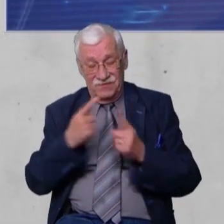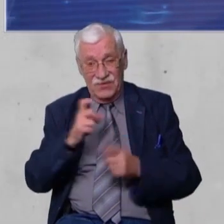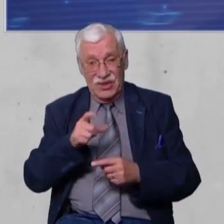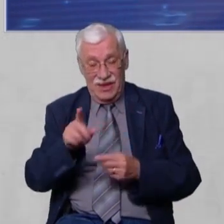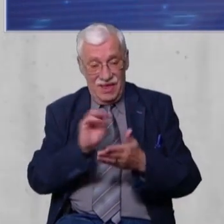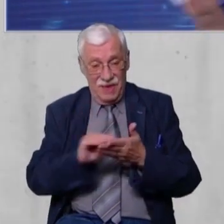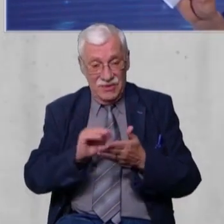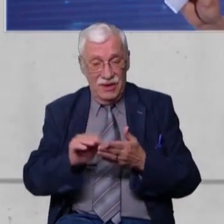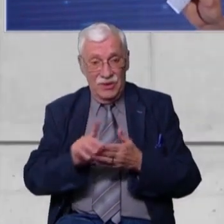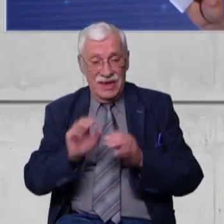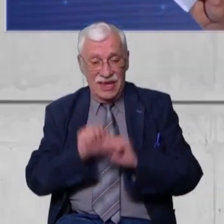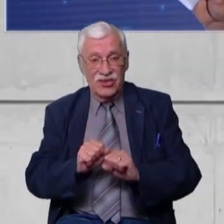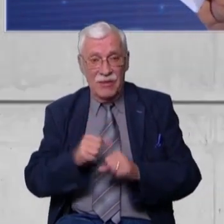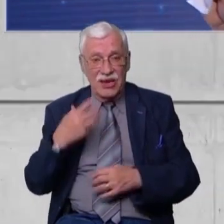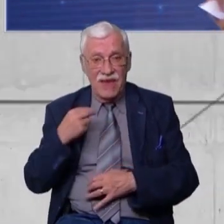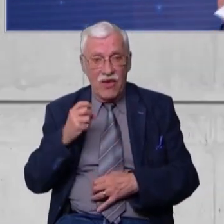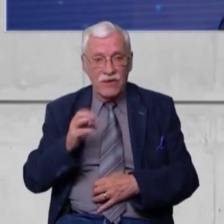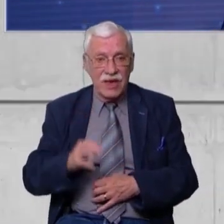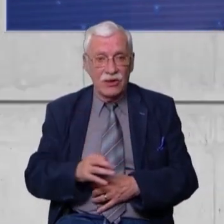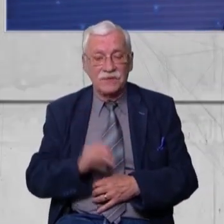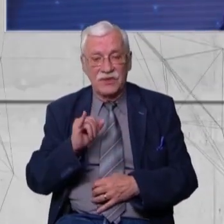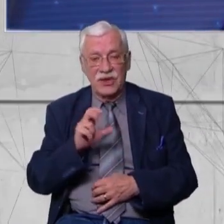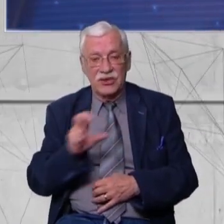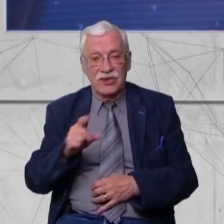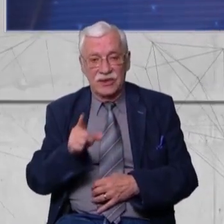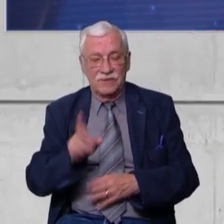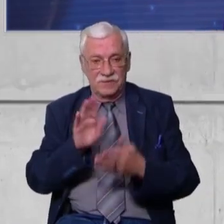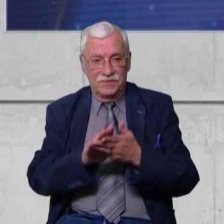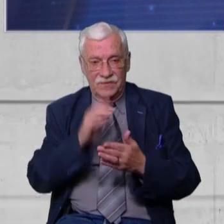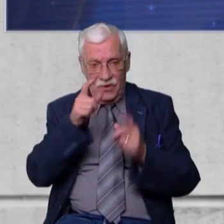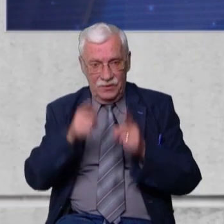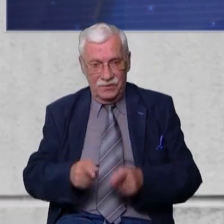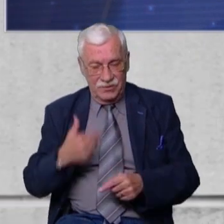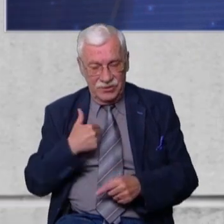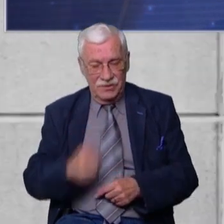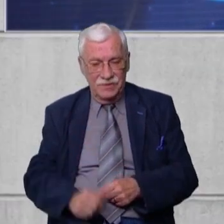napisałeś frazę zatrzymać Roberta Lewandowskiego i czy przywiesiłeś ją na lodówce.